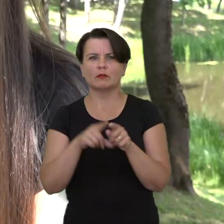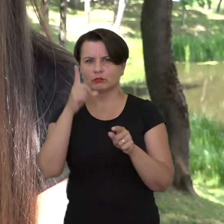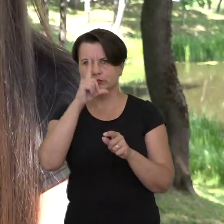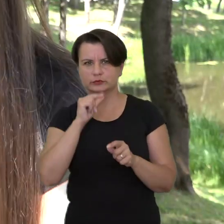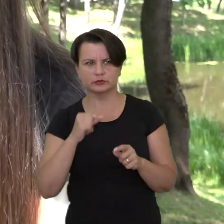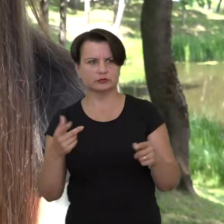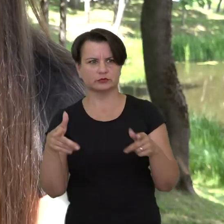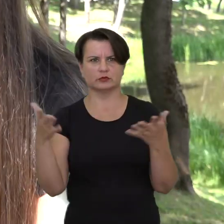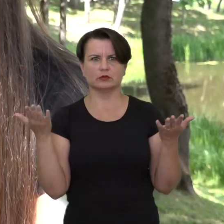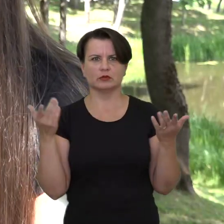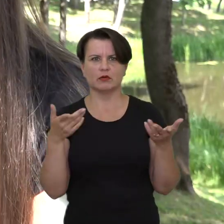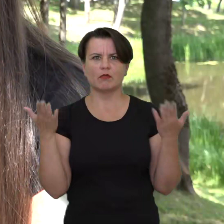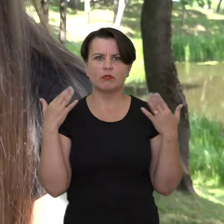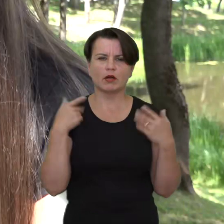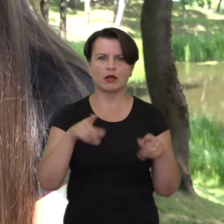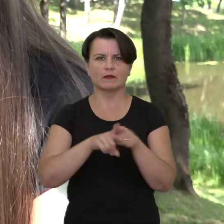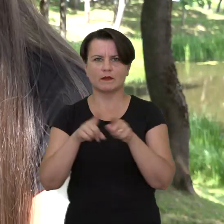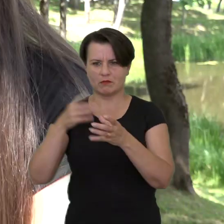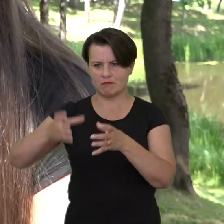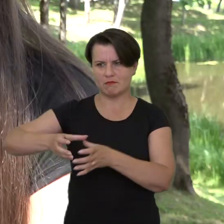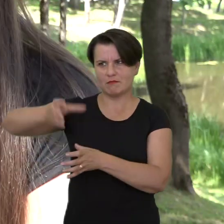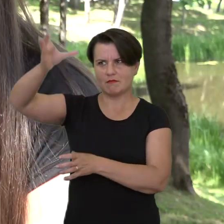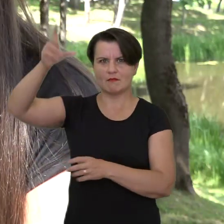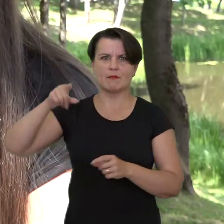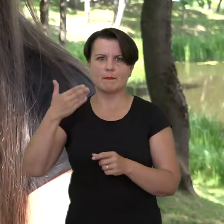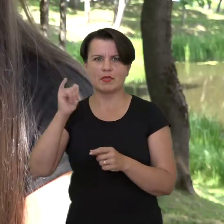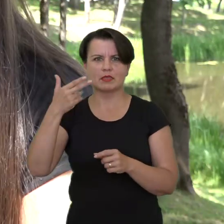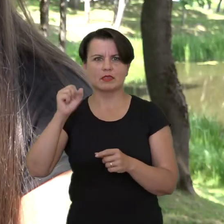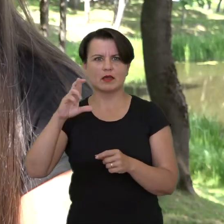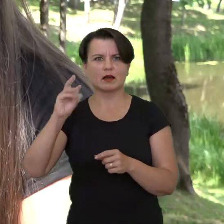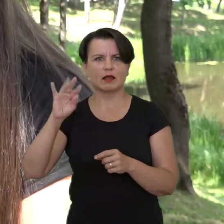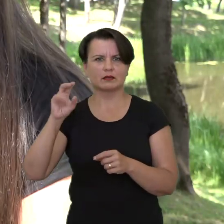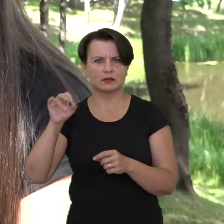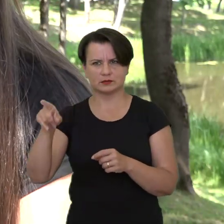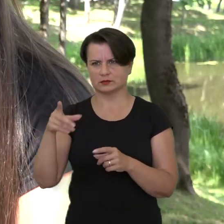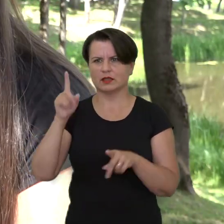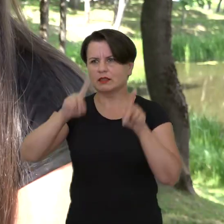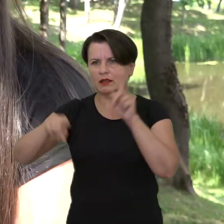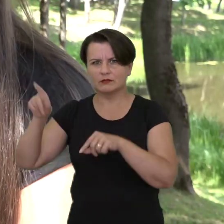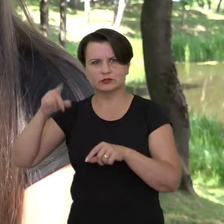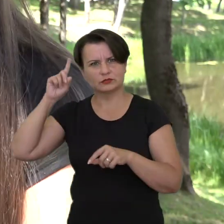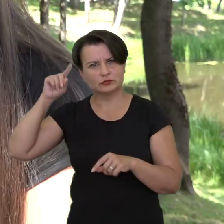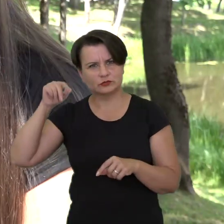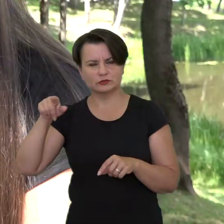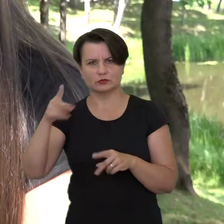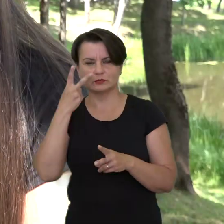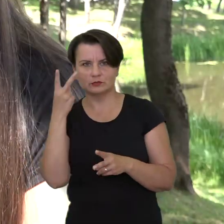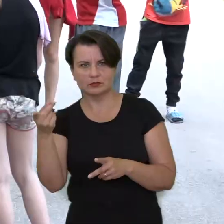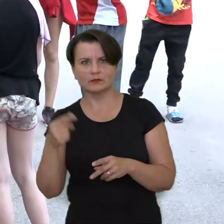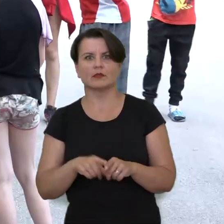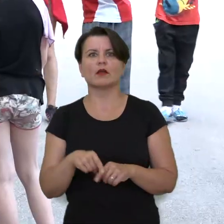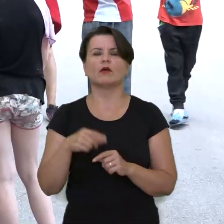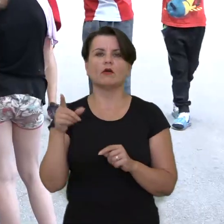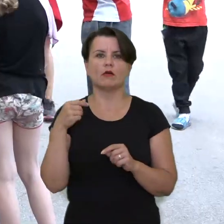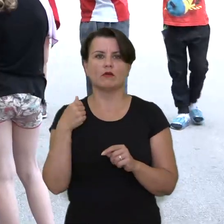antra pažinti miesto parką, pamatyti tokius objektus kaip minaretas, kur galbūt ne visiems yra matytas ir paliestas daiktas